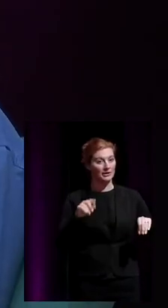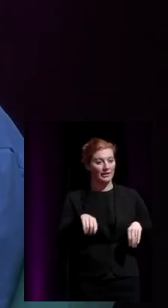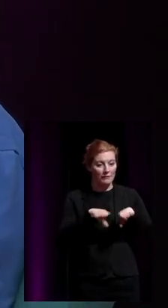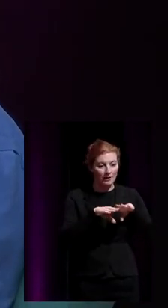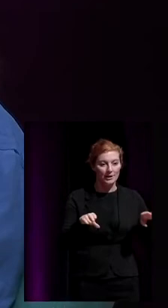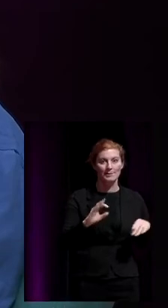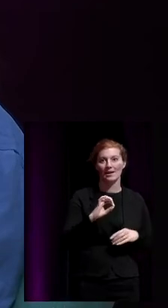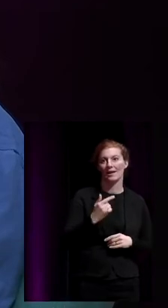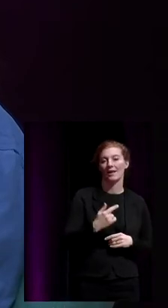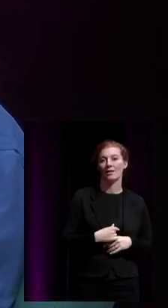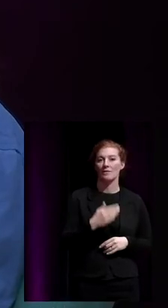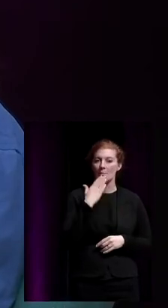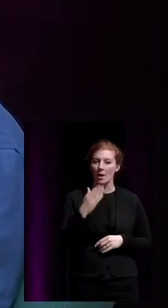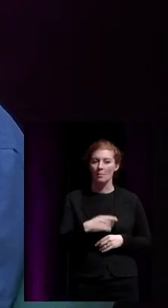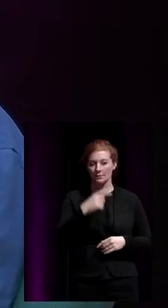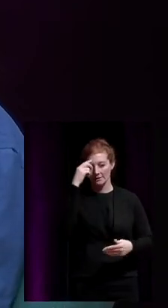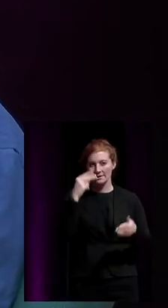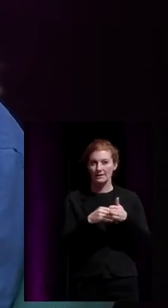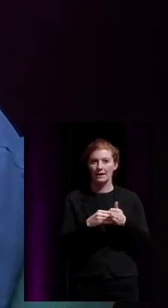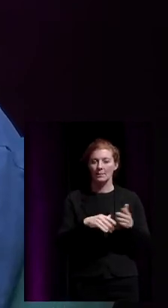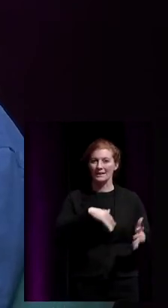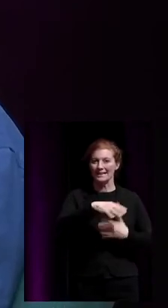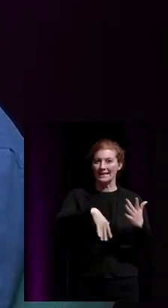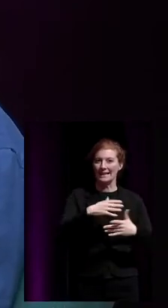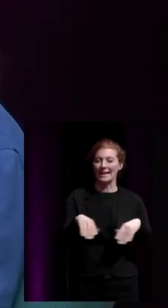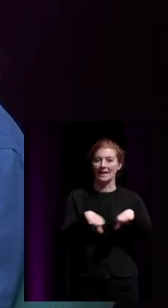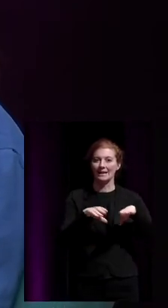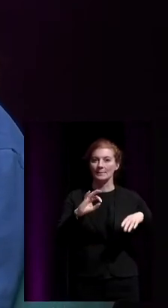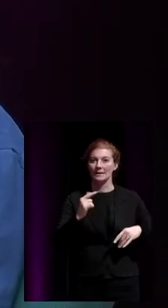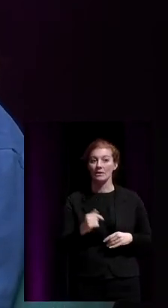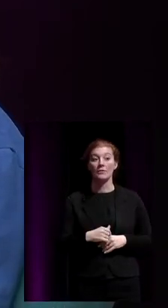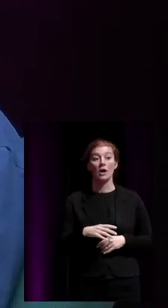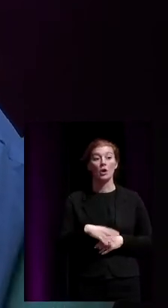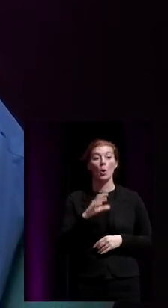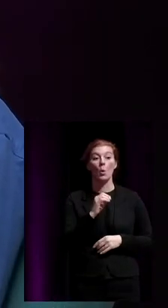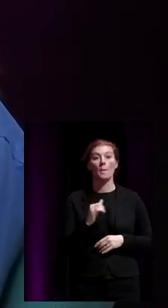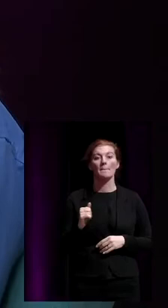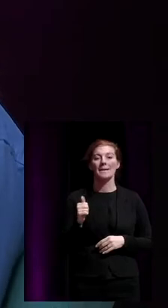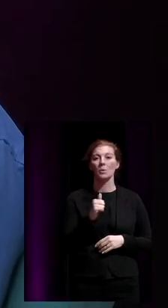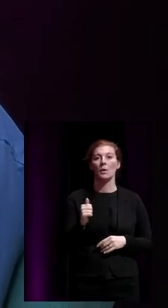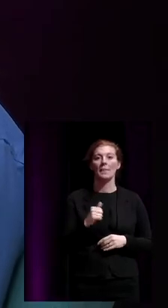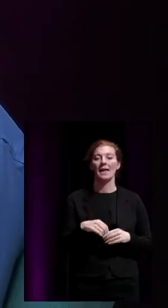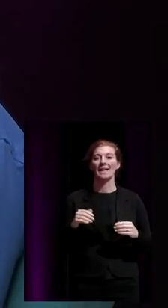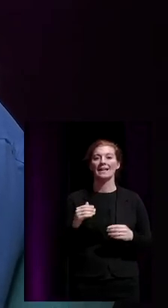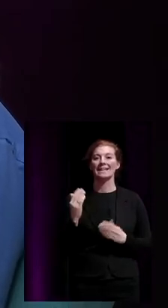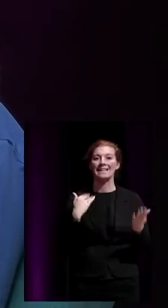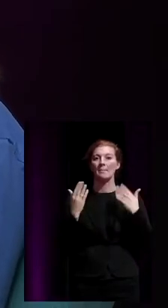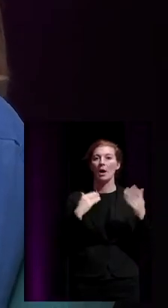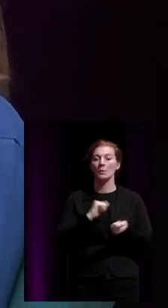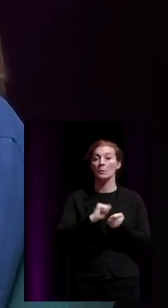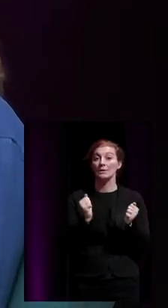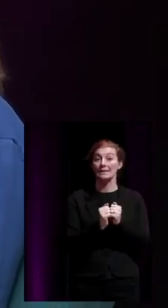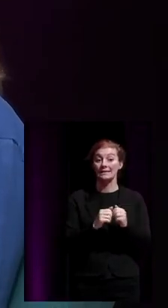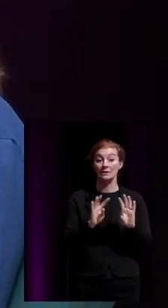på att jämställdhetsintegrera. Vi har också ett oberoende klimatpolitiskt råd. Men hur kan vi jobba